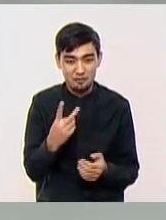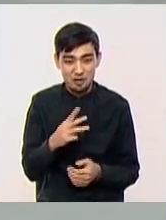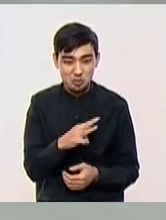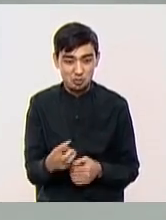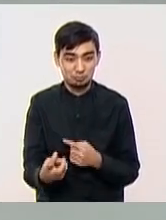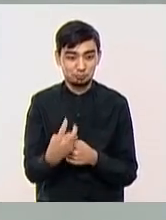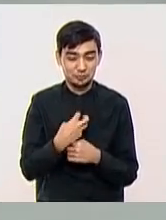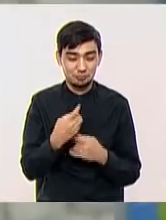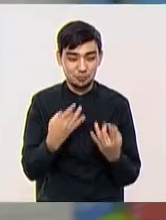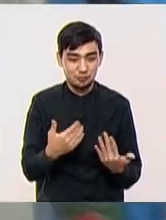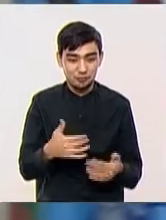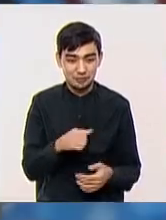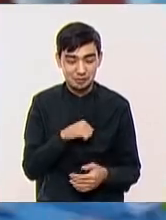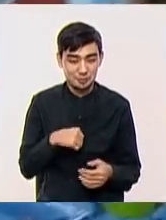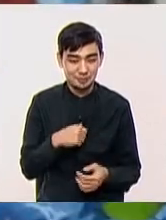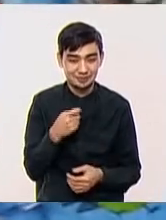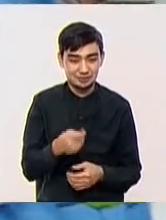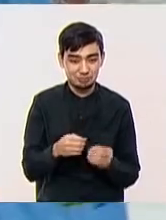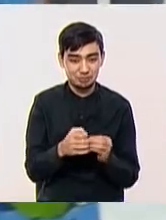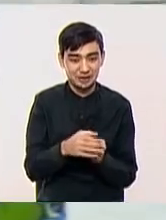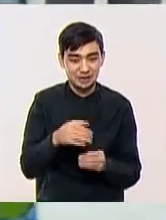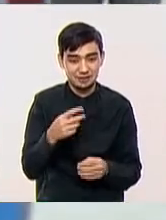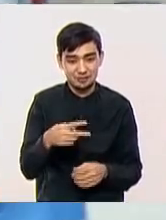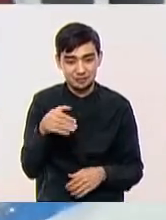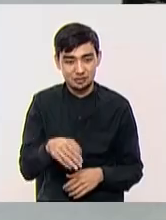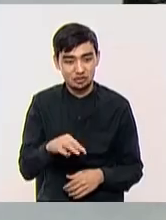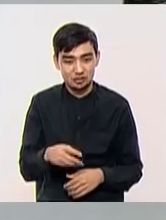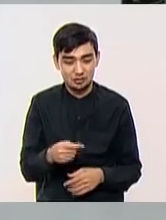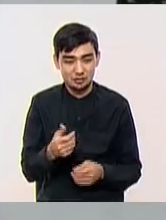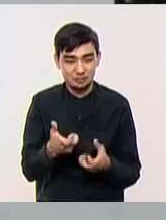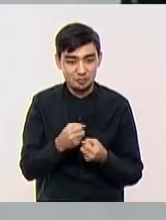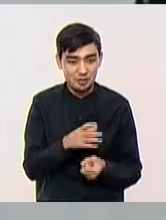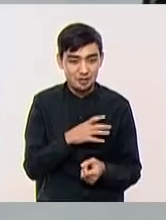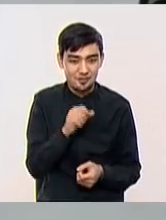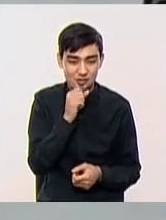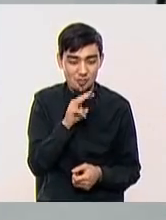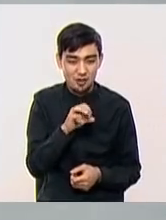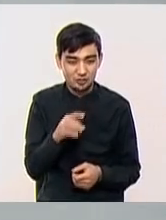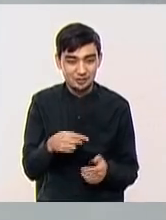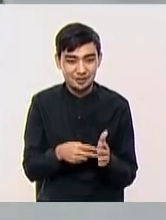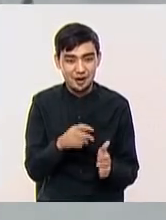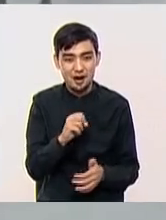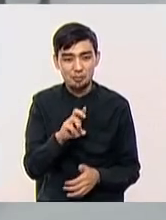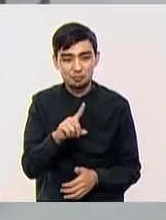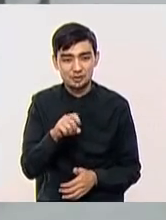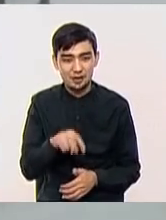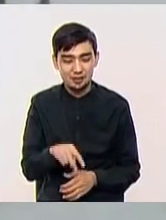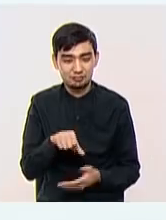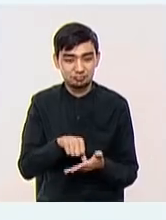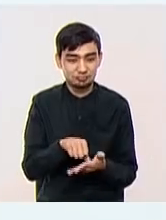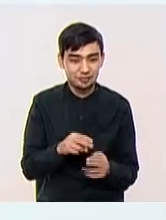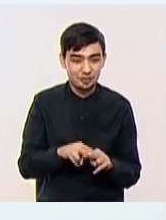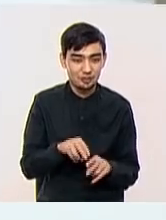минутқа кіріп шыққан үшін ең кемі 15-20 мың теңге аралығында ақысын алады. Жалдамалы Аяз Атаның бірі Абзал Жамбыр. Биыл